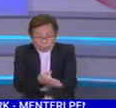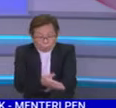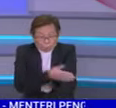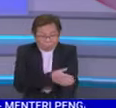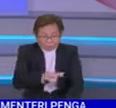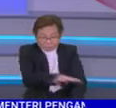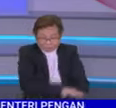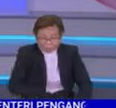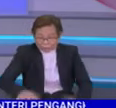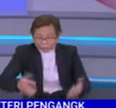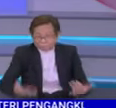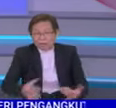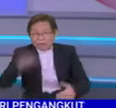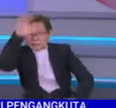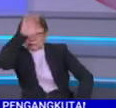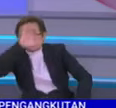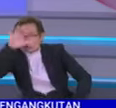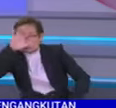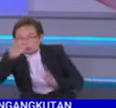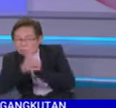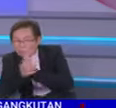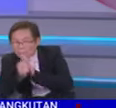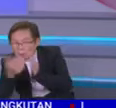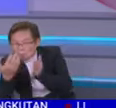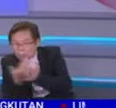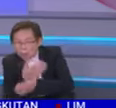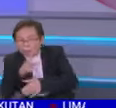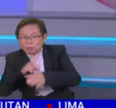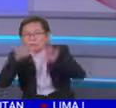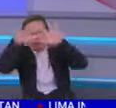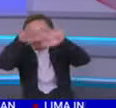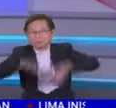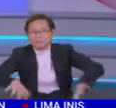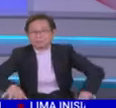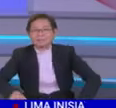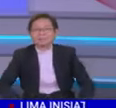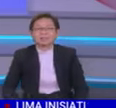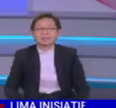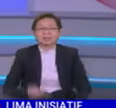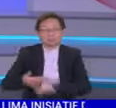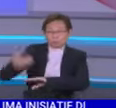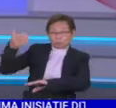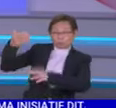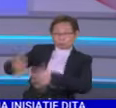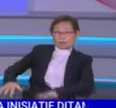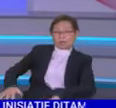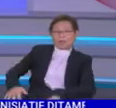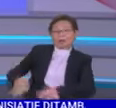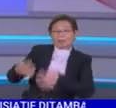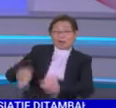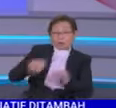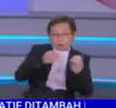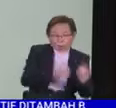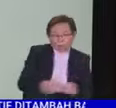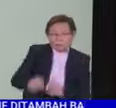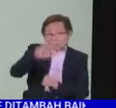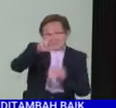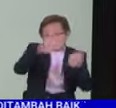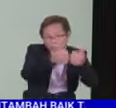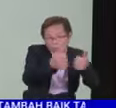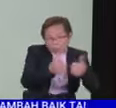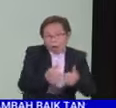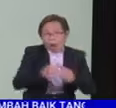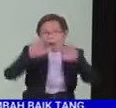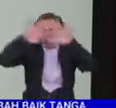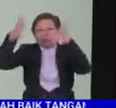rantau ini serta meneruskan pencarian bakat-bakat baru di Asia Tenggara. Kerjasama mereka sebelum ini telah membuahkan hasil dengan penganjuran 3 kejohanan